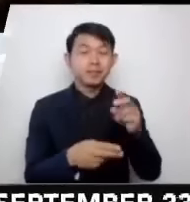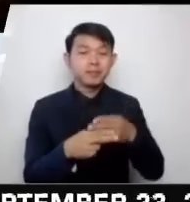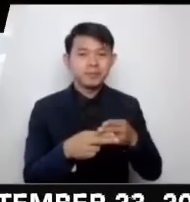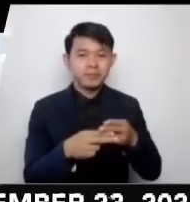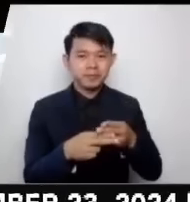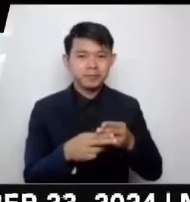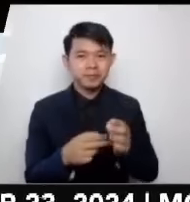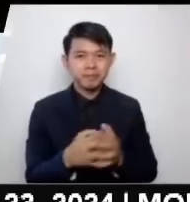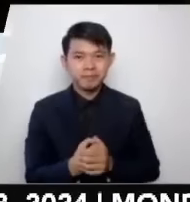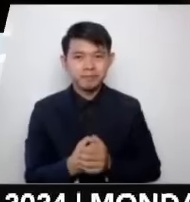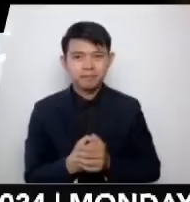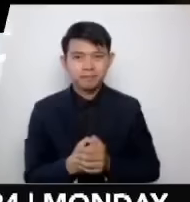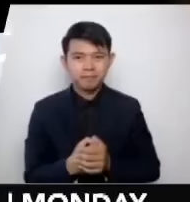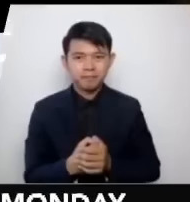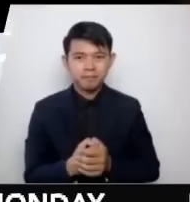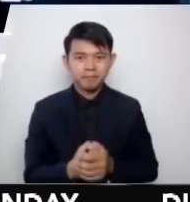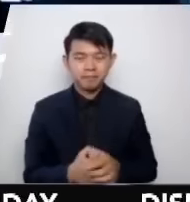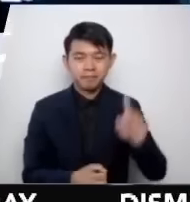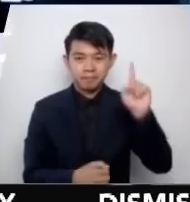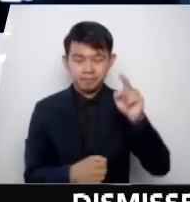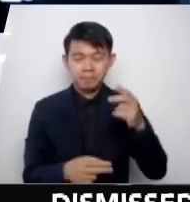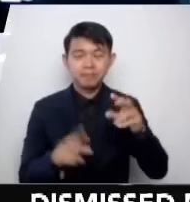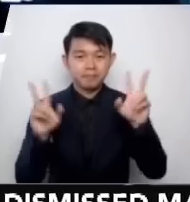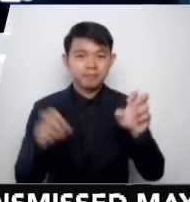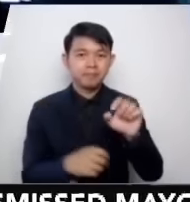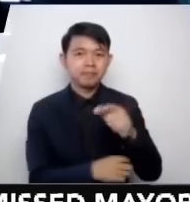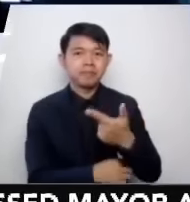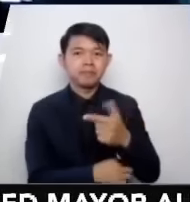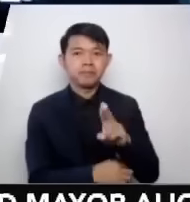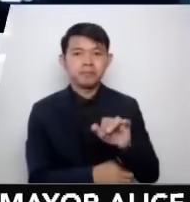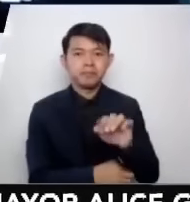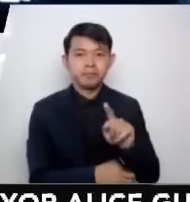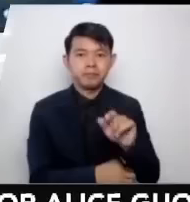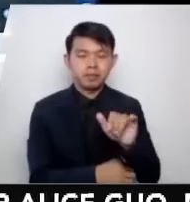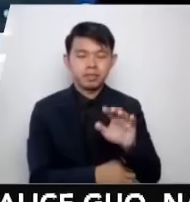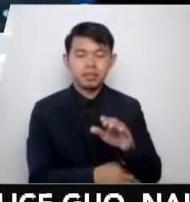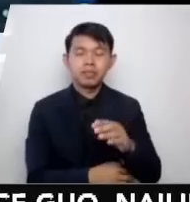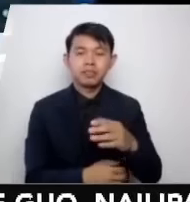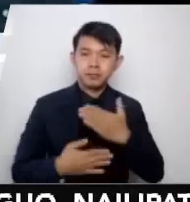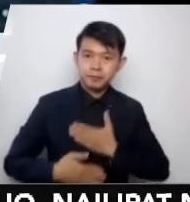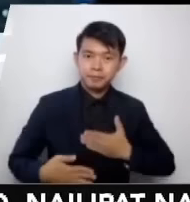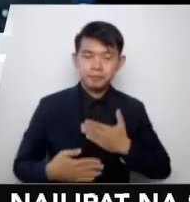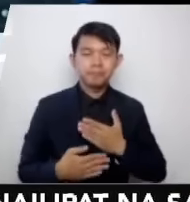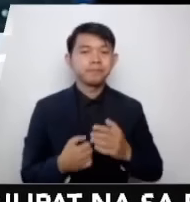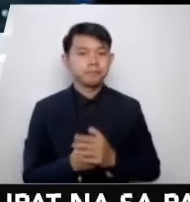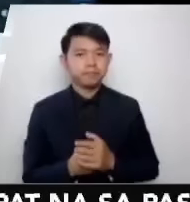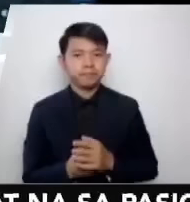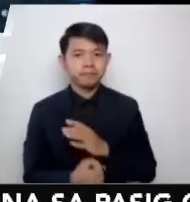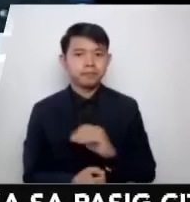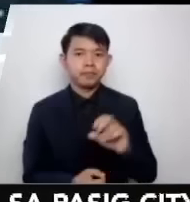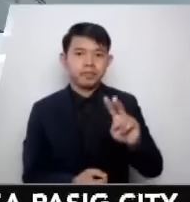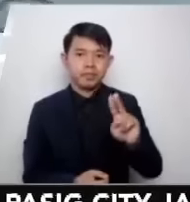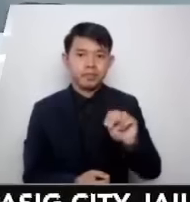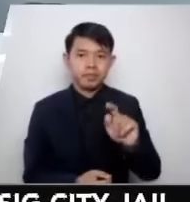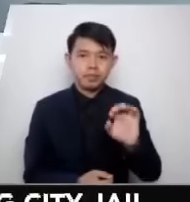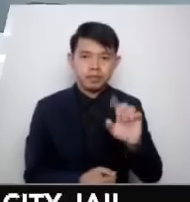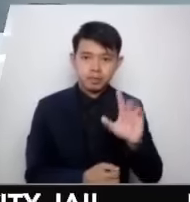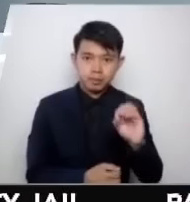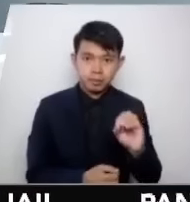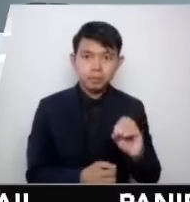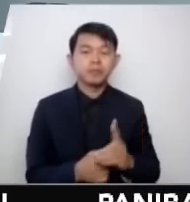Guilty Pleasure, My Future You at Untold. Kabilang sa mga bibida sa mga pelikula, sina Sparkle Artists,